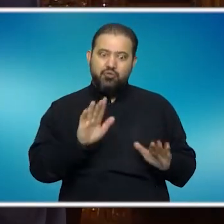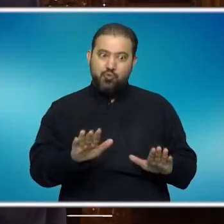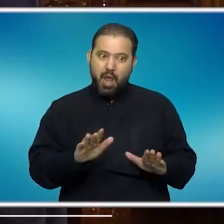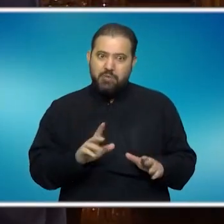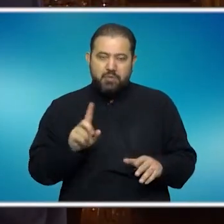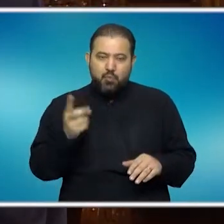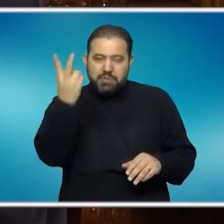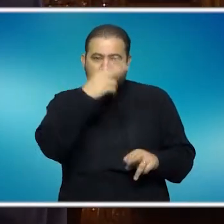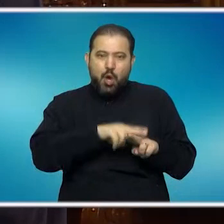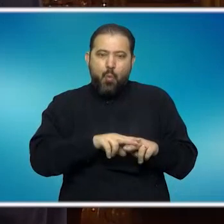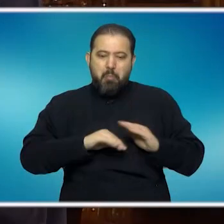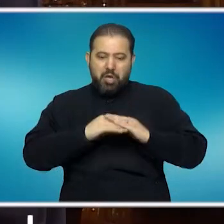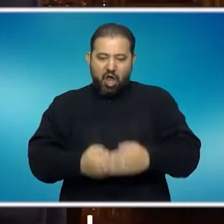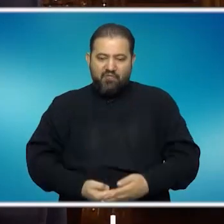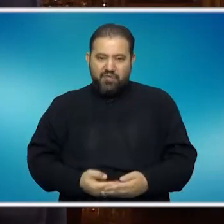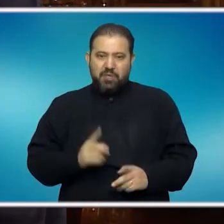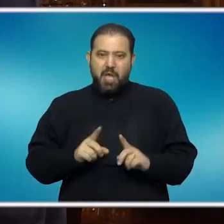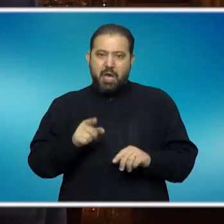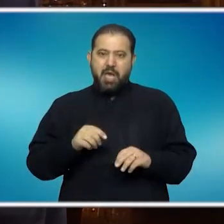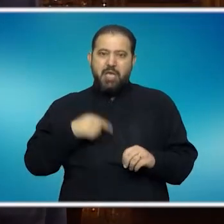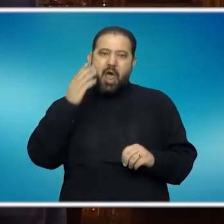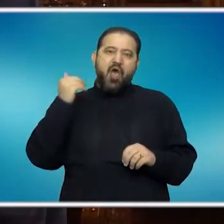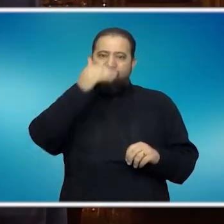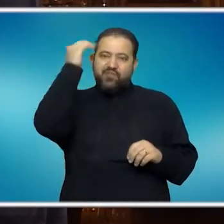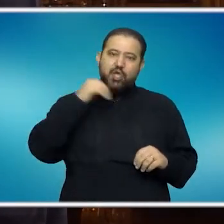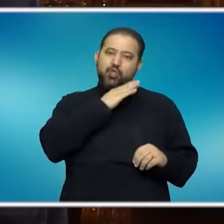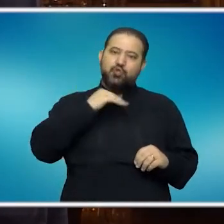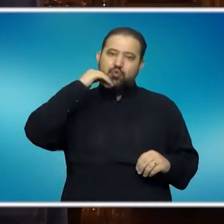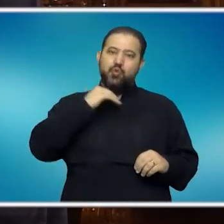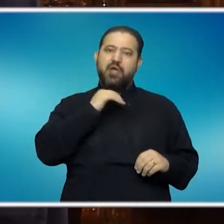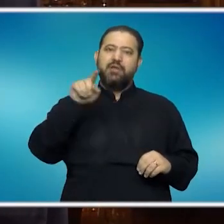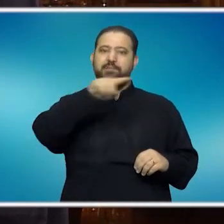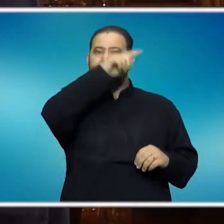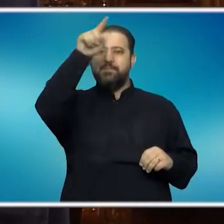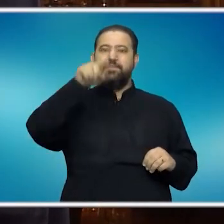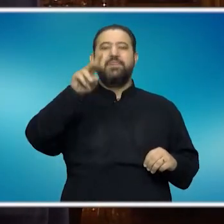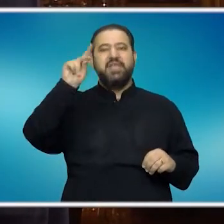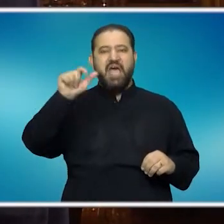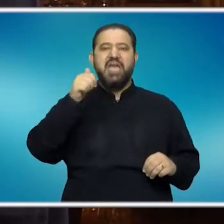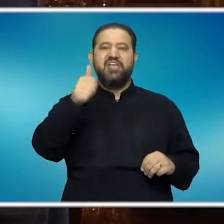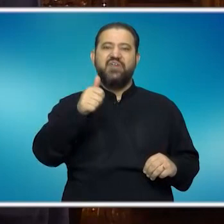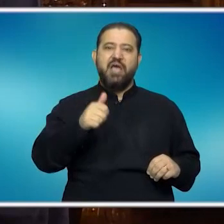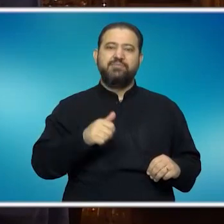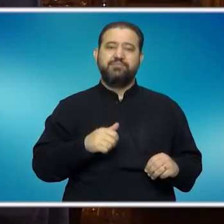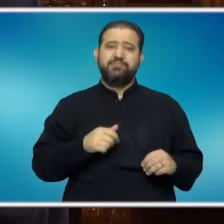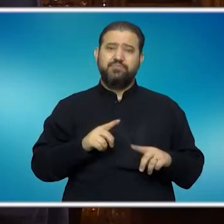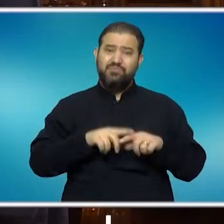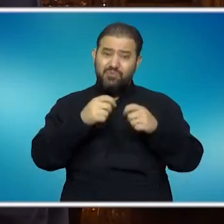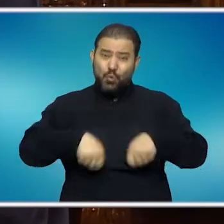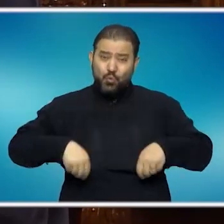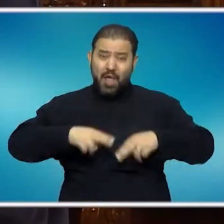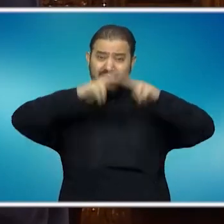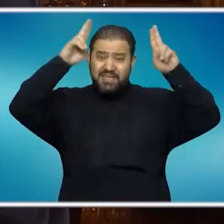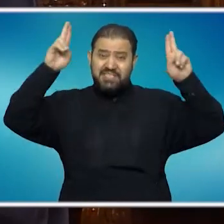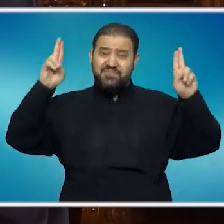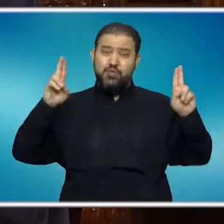era credincios, că de aceea l-a ales Dumnezeu, deși și el cunoștea legea veche, dar să nu ne mirăm că la un moment dat ne dăm seama că